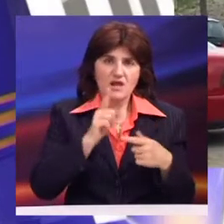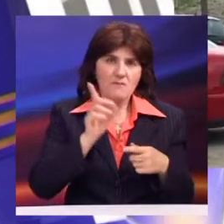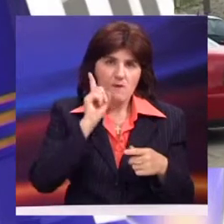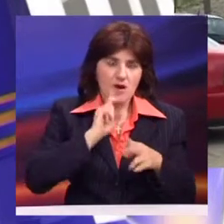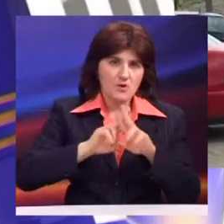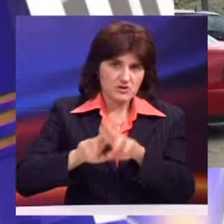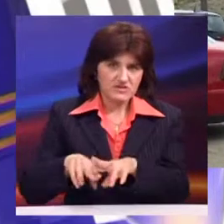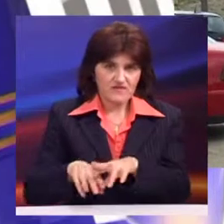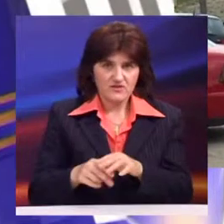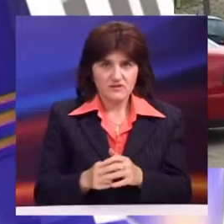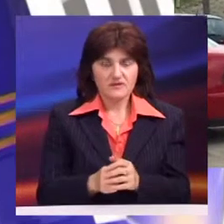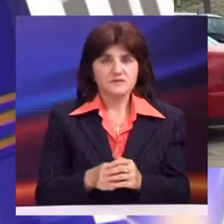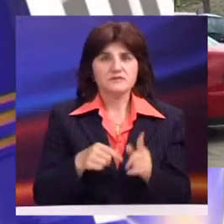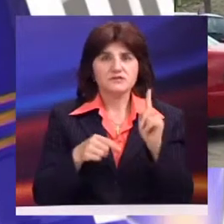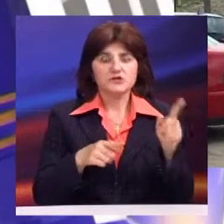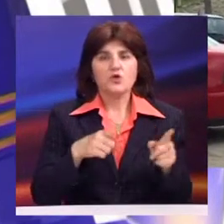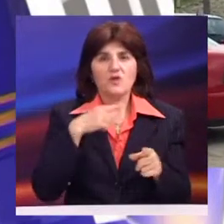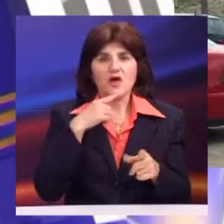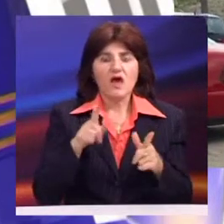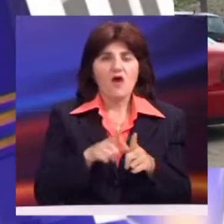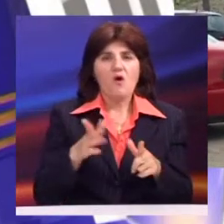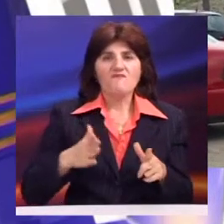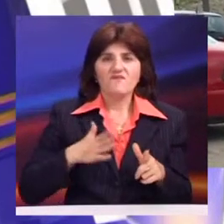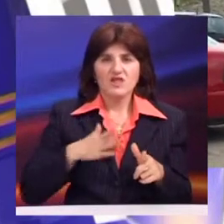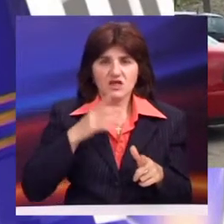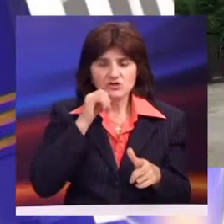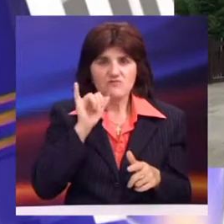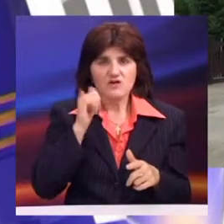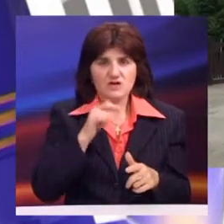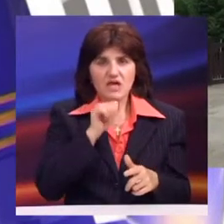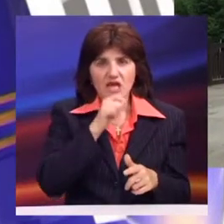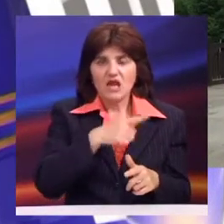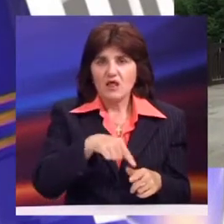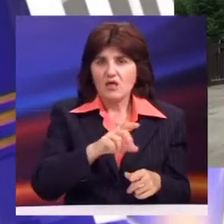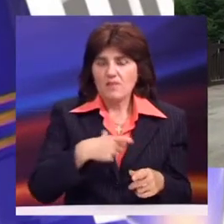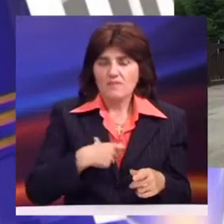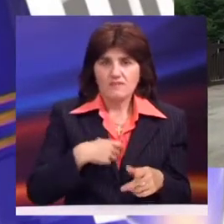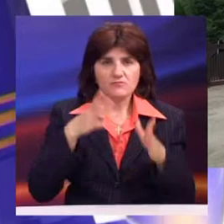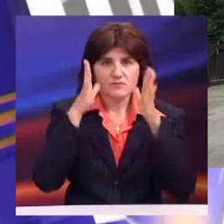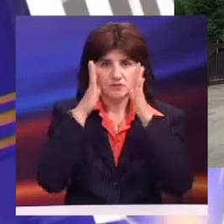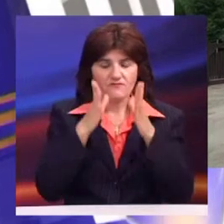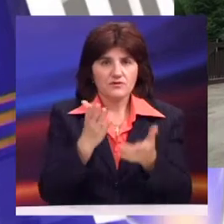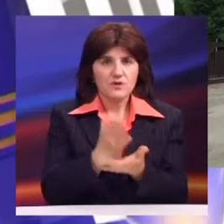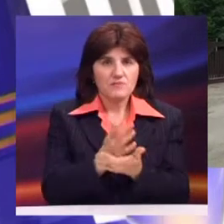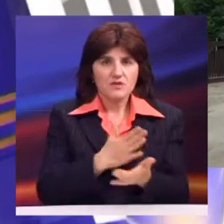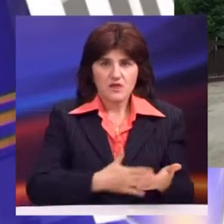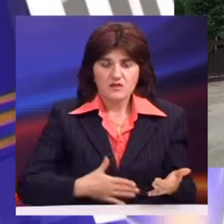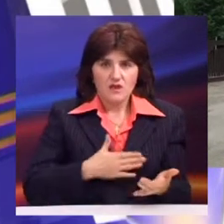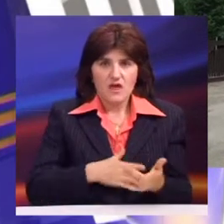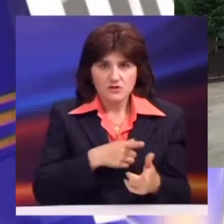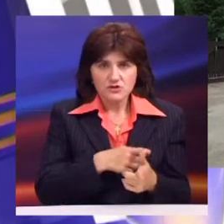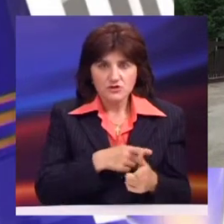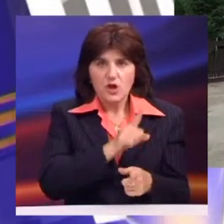mama. Zoltana poznanici su opisali kao vrednog čoveka. Niko od njih nije mogao da pretpostavi da će da dođe